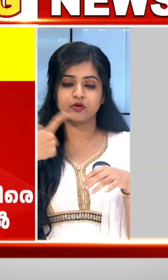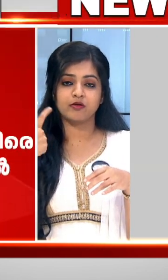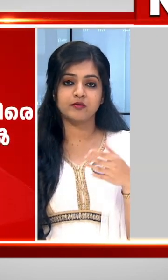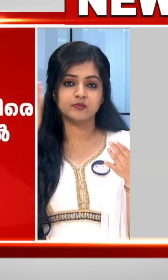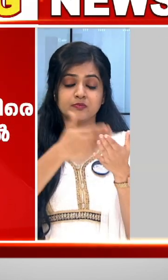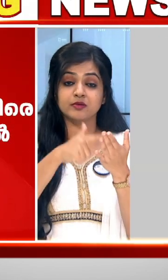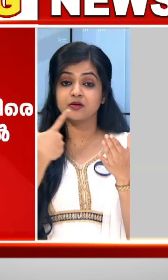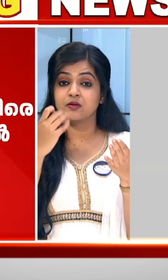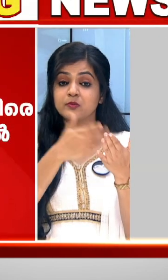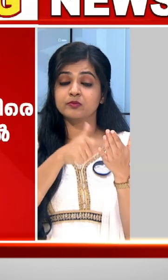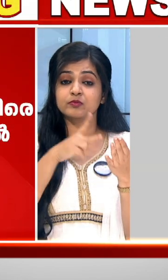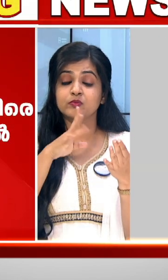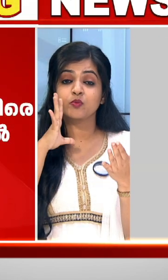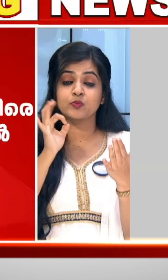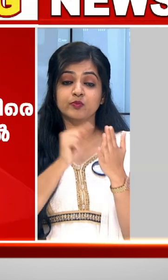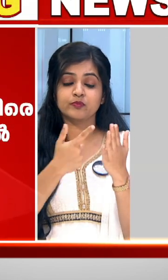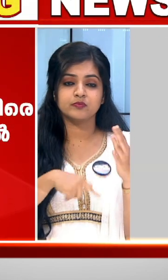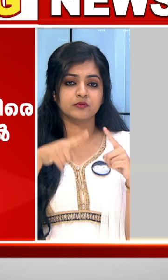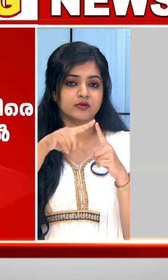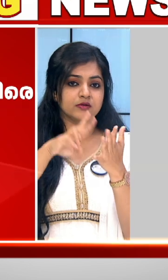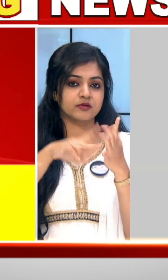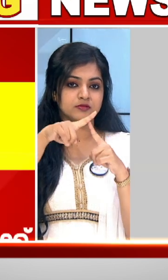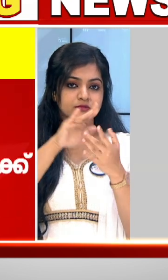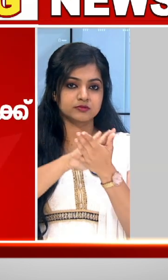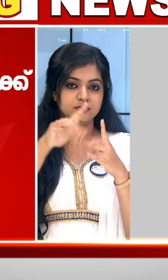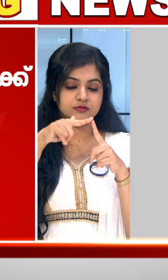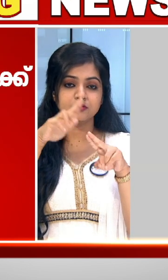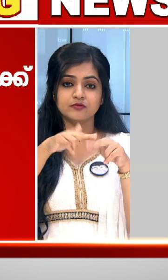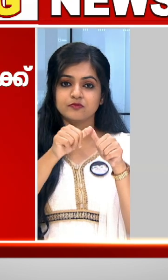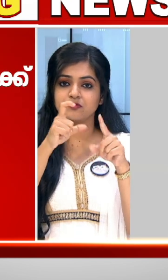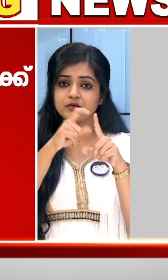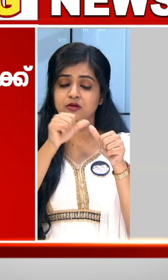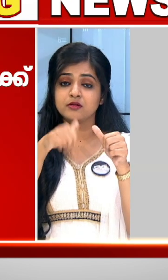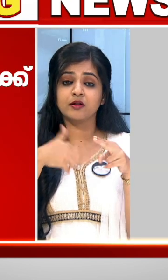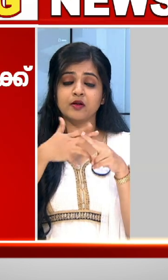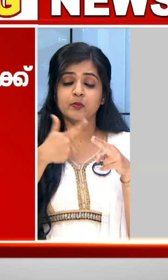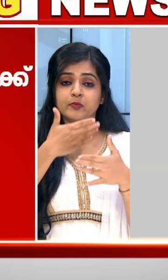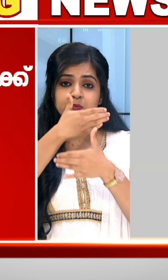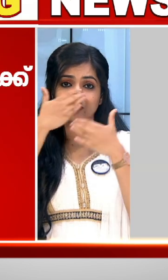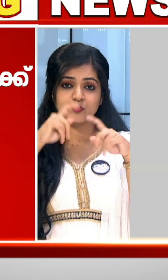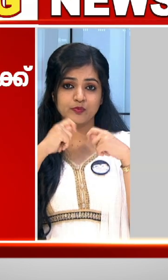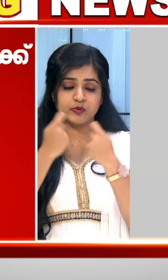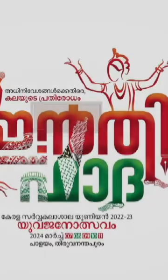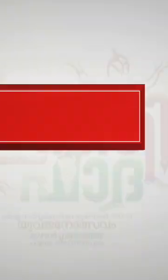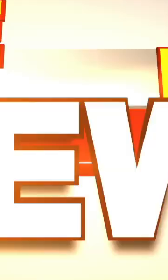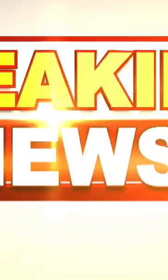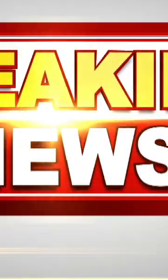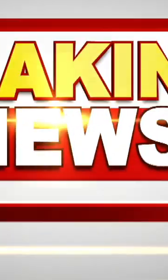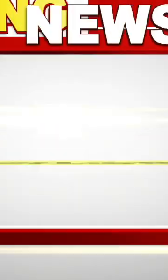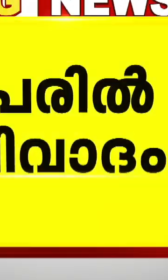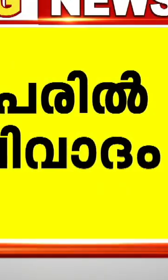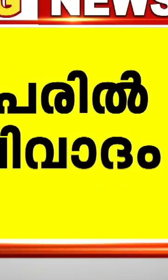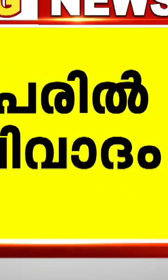പറയുന്ന കാര്യം, ഈ ഇന്തിഫാദ എന്ന് പറയുന്ന പേര് അത് ഭീകരവാദ സംവിധാനവുമായി, സംഘടനകളുമായും ഭീകരവാദ